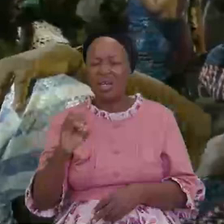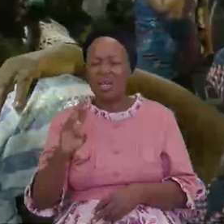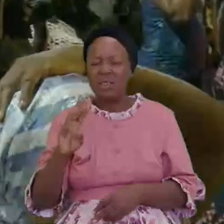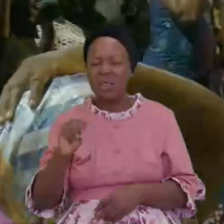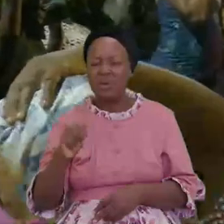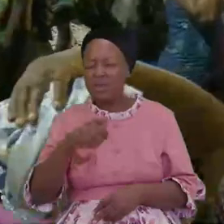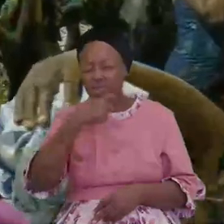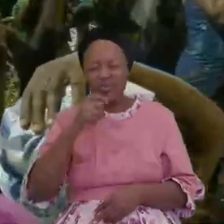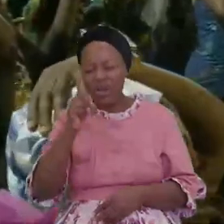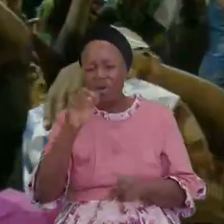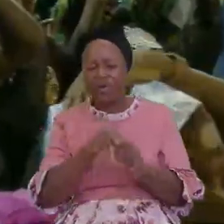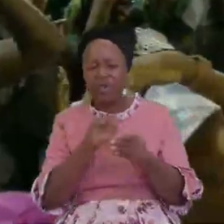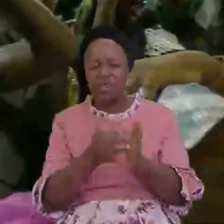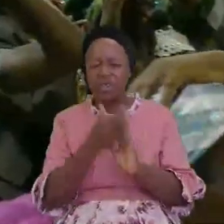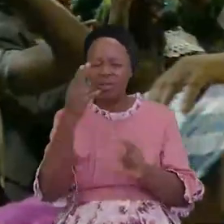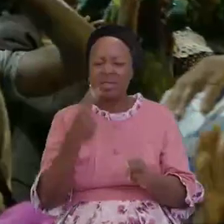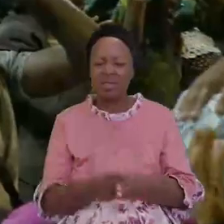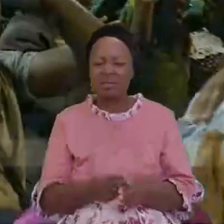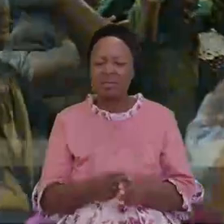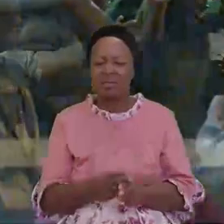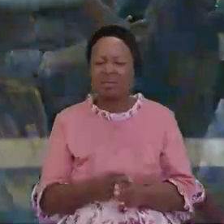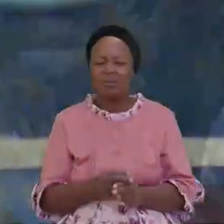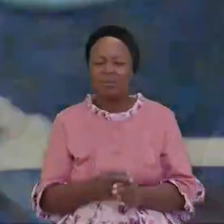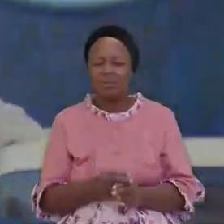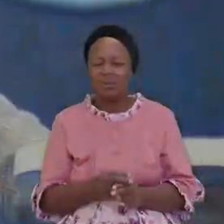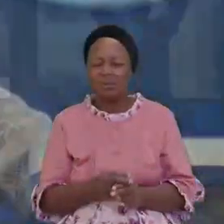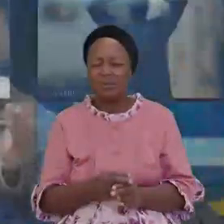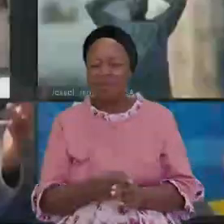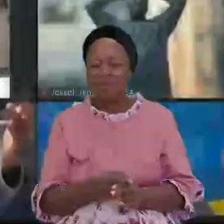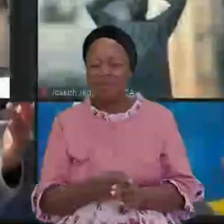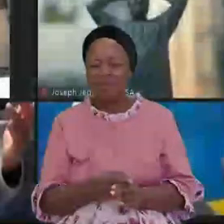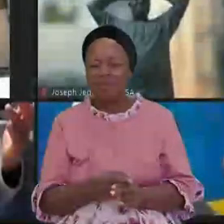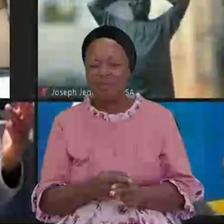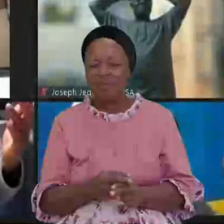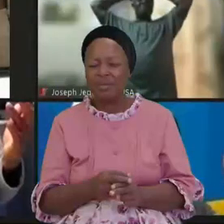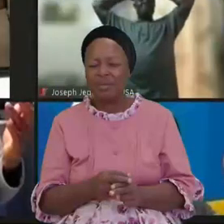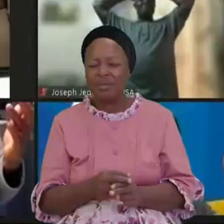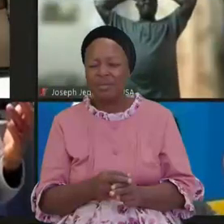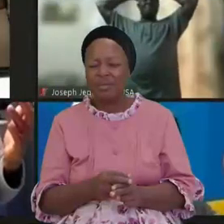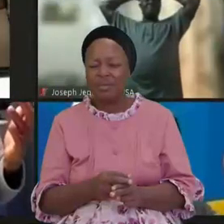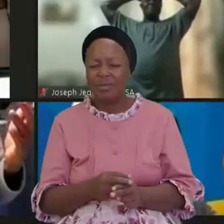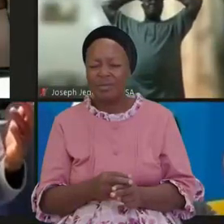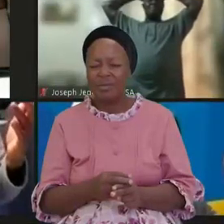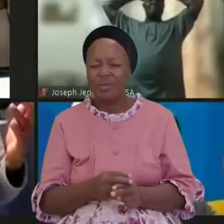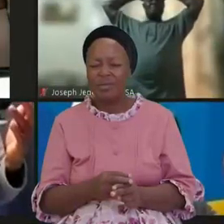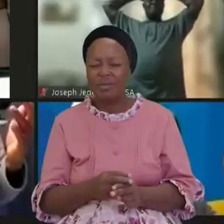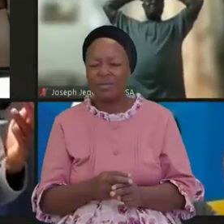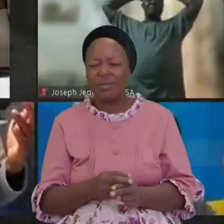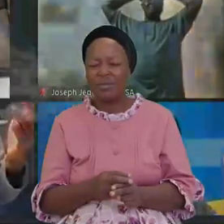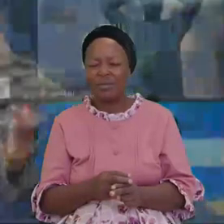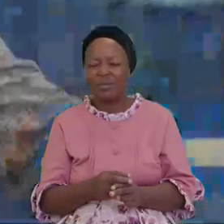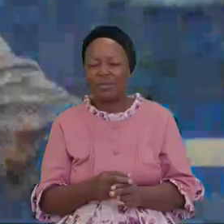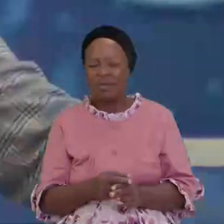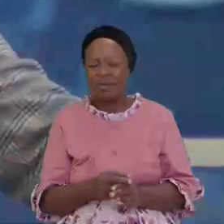Ces germes de cancer, soyez desséchés maintenant au nom de Jésus.